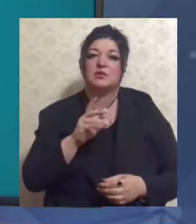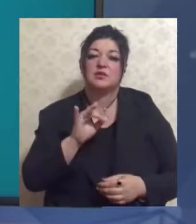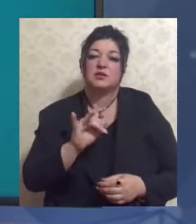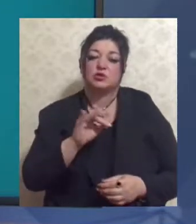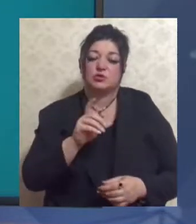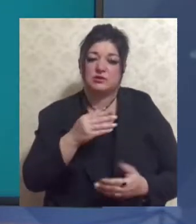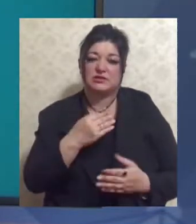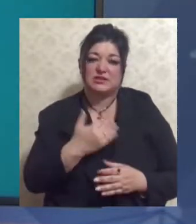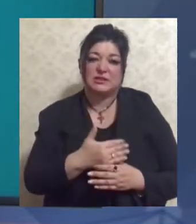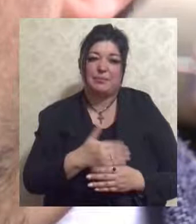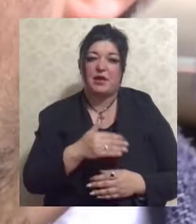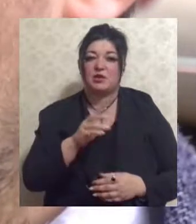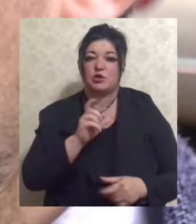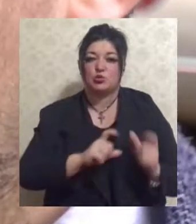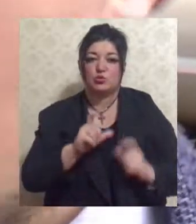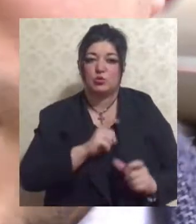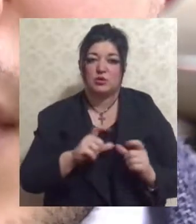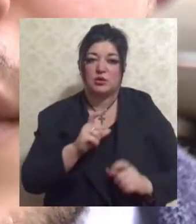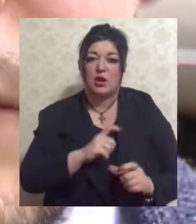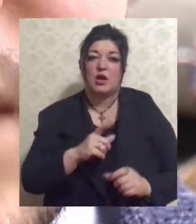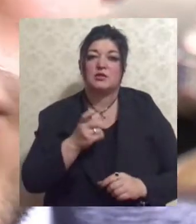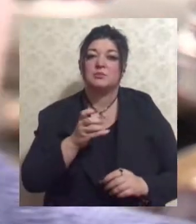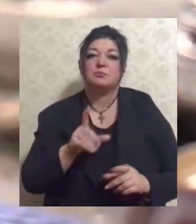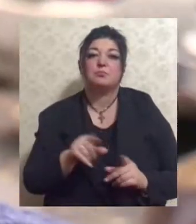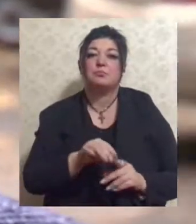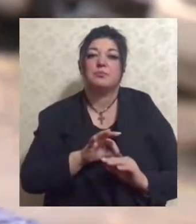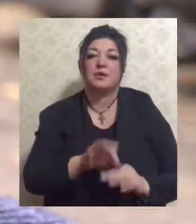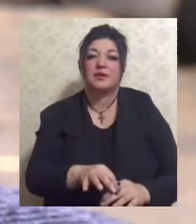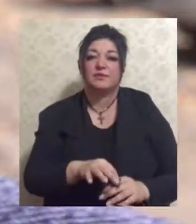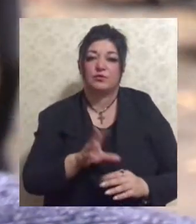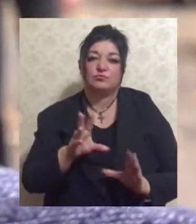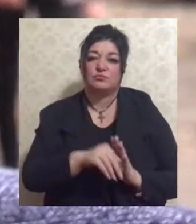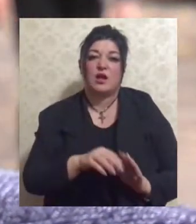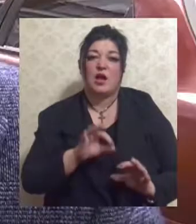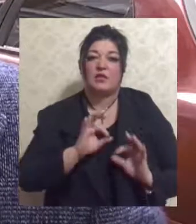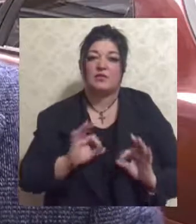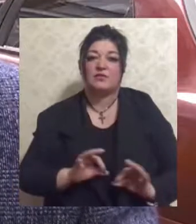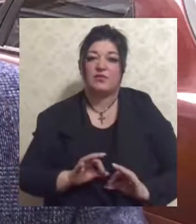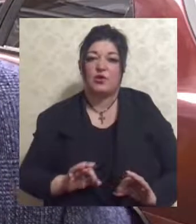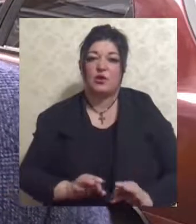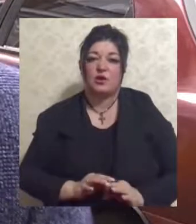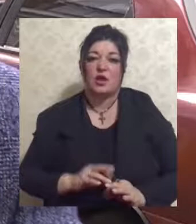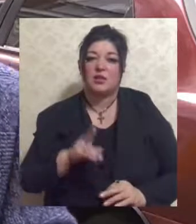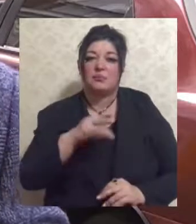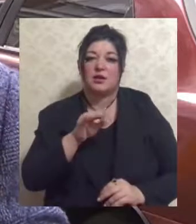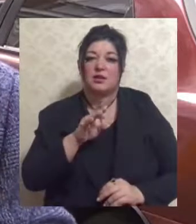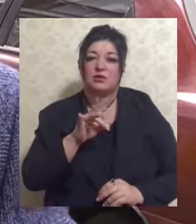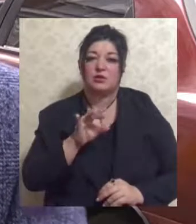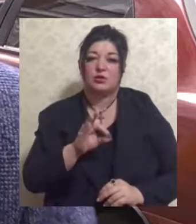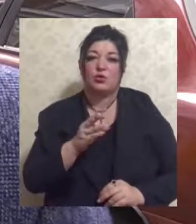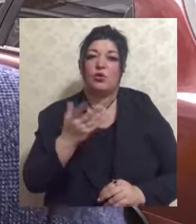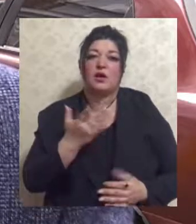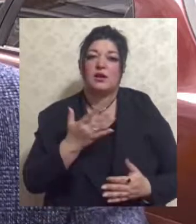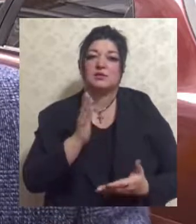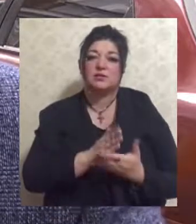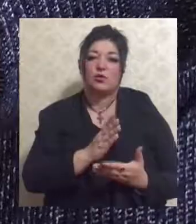даному виші. Своєю думкою з цього приводу поділився адвокат Аймедова Петро Ефімішин, який знаходився на засіданні